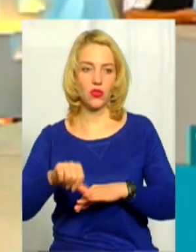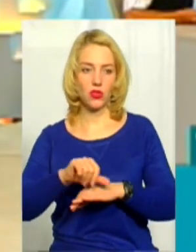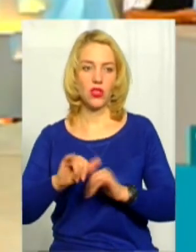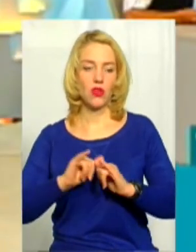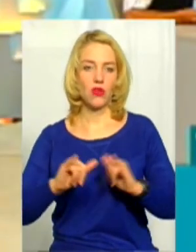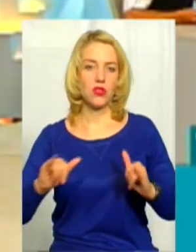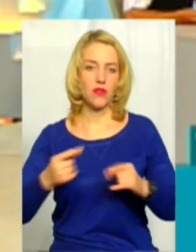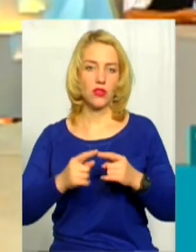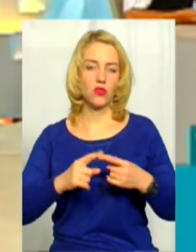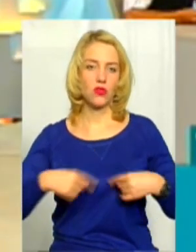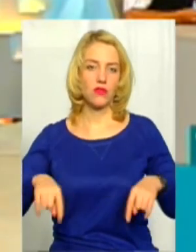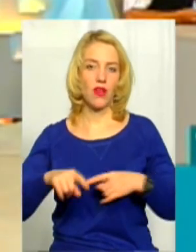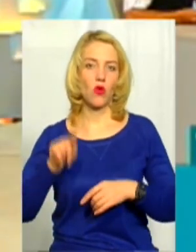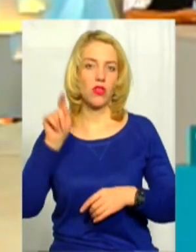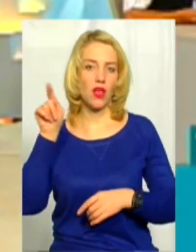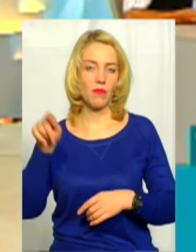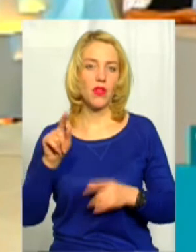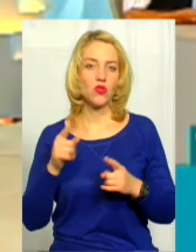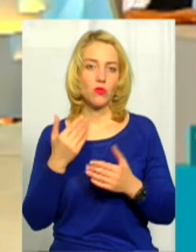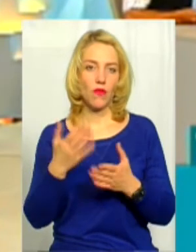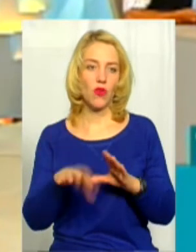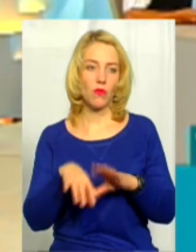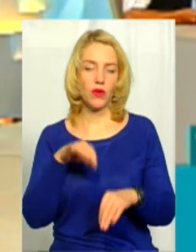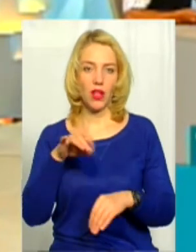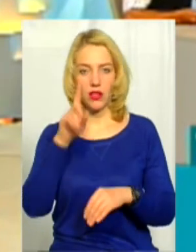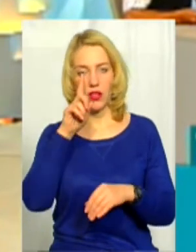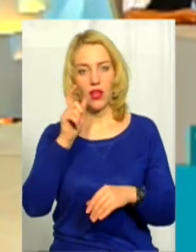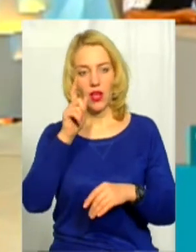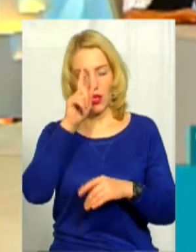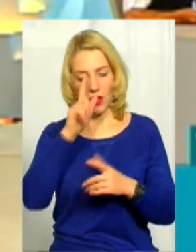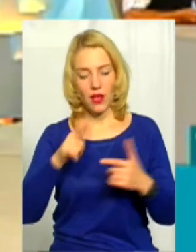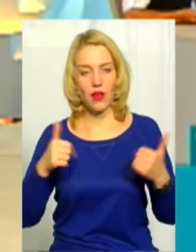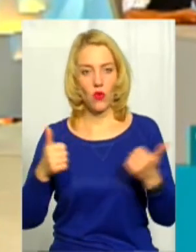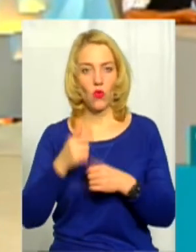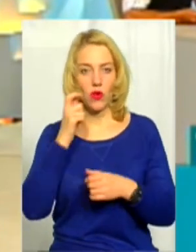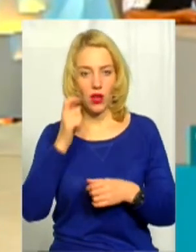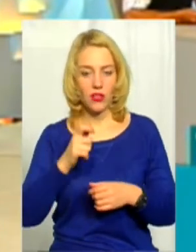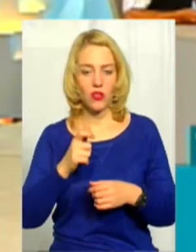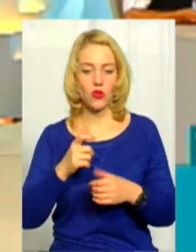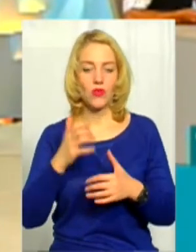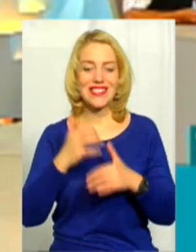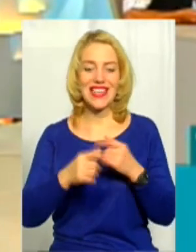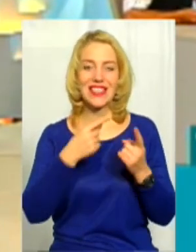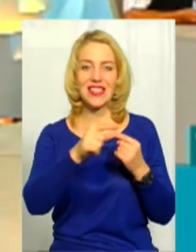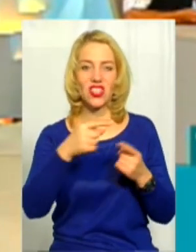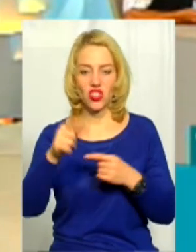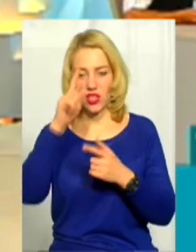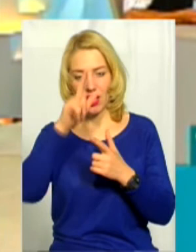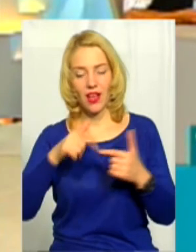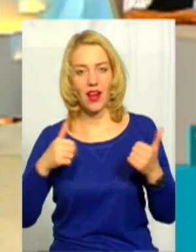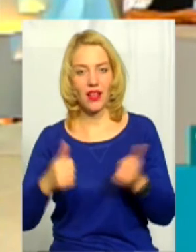там. А чому обрали саме Україну серед інших країн світу? Pourquoi vous avez choisi l'Ukraine? Oui,